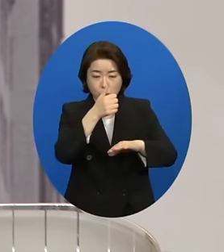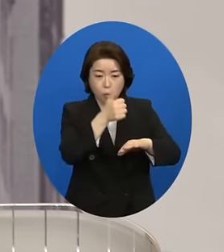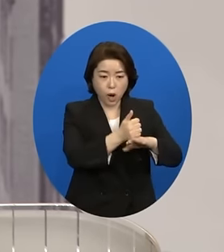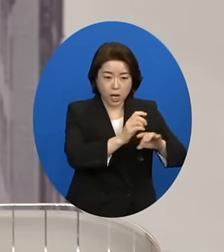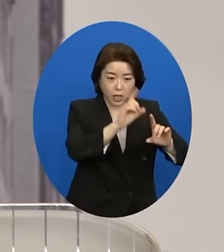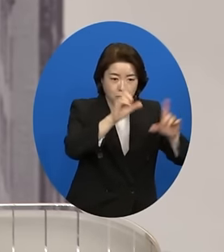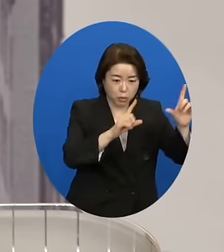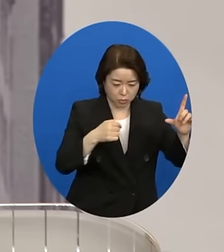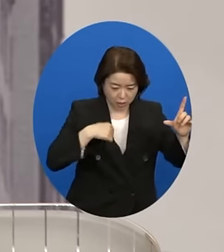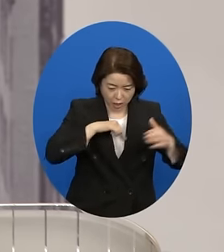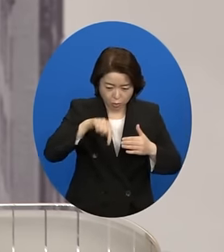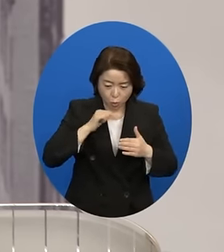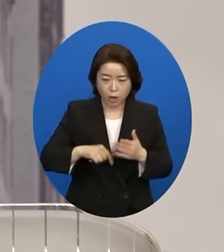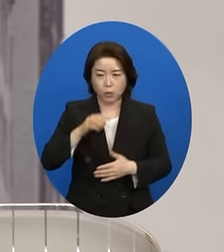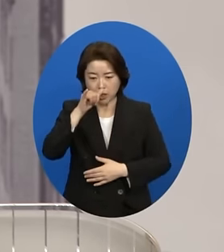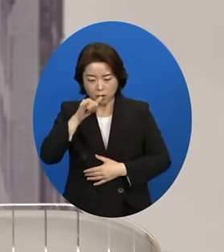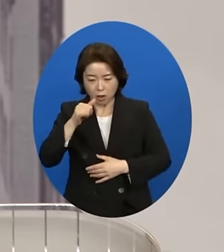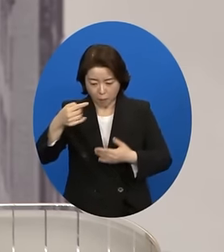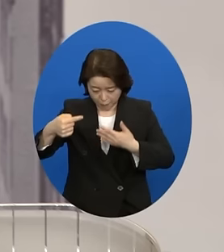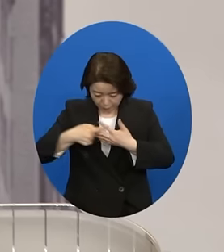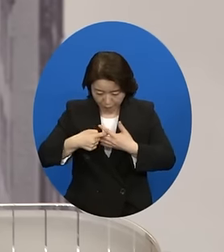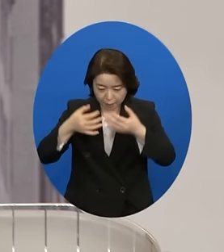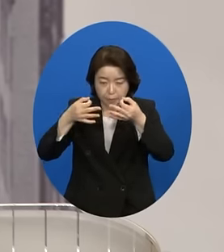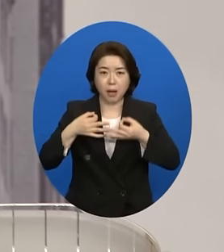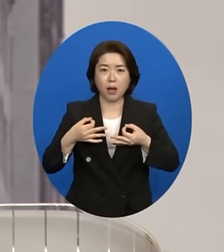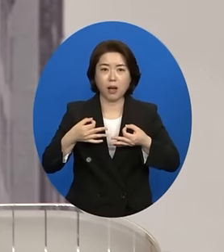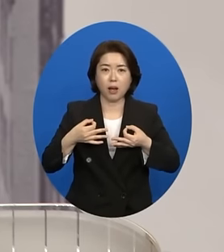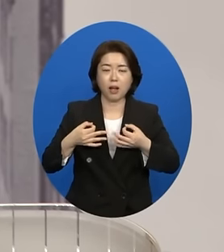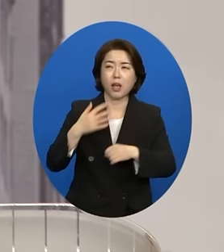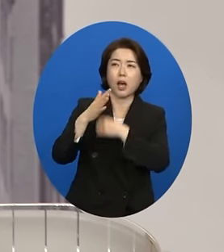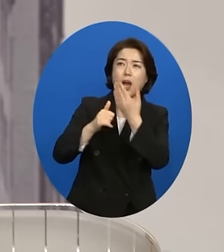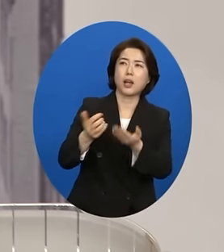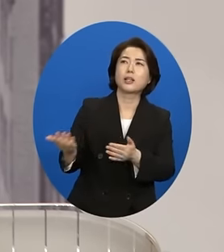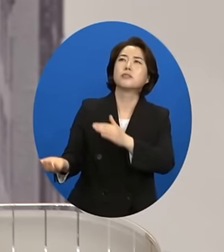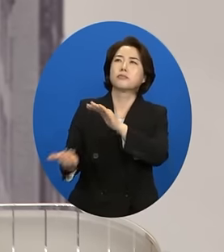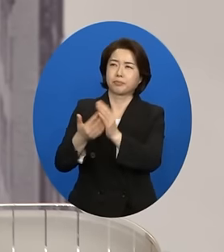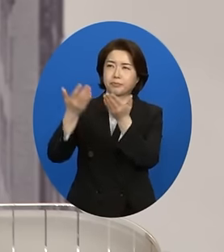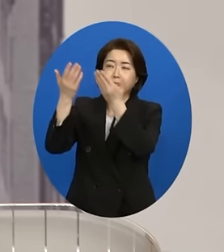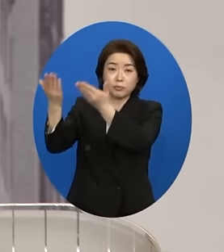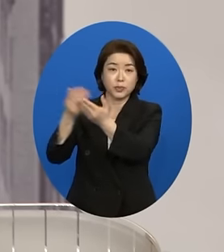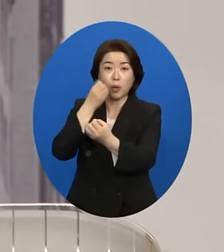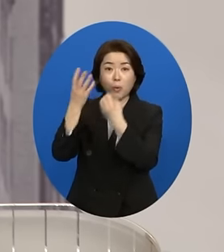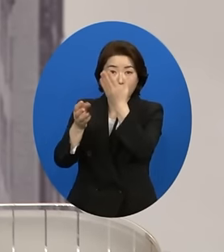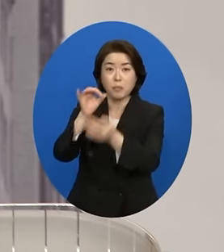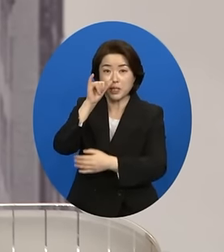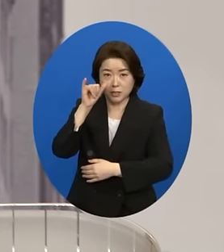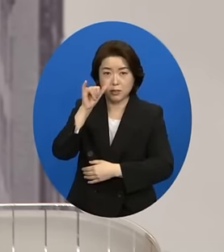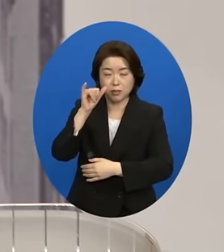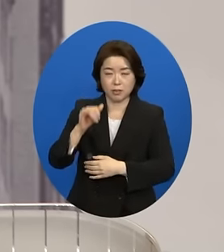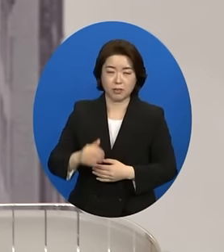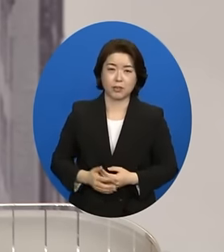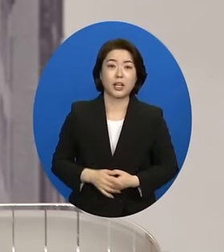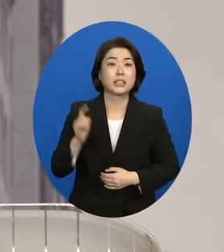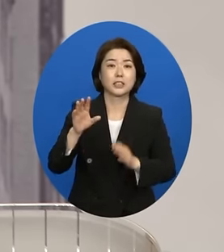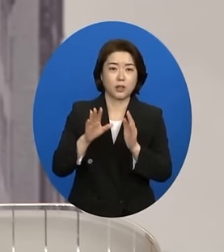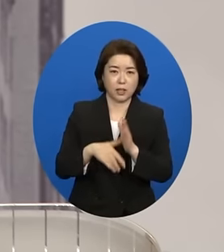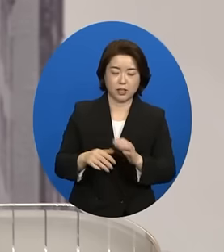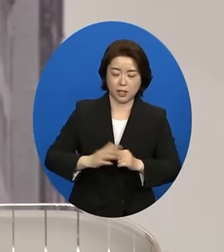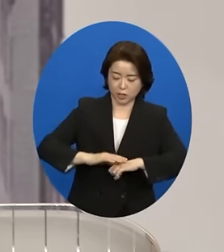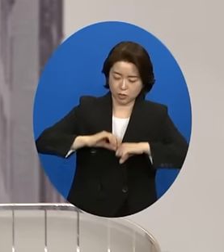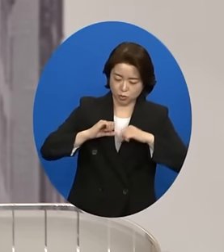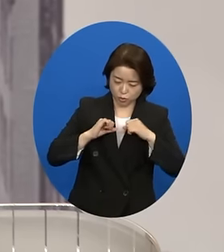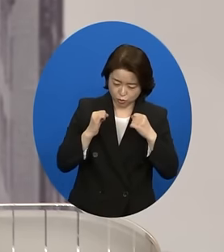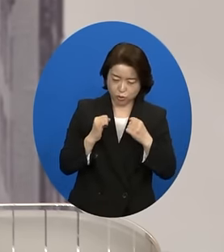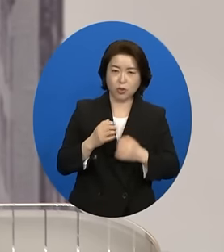있음을 보았습니다. 하나님 하셨습니다라고 고백을 하는데요, 할 때에 순종의 고백을